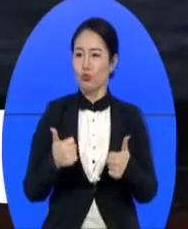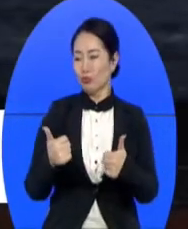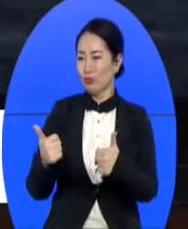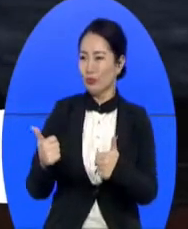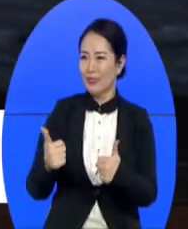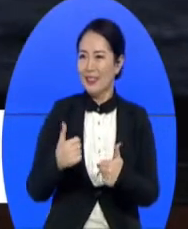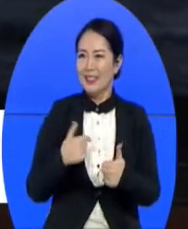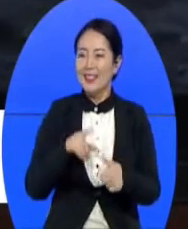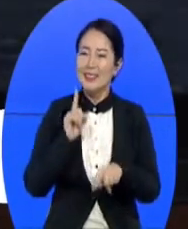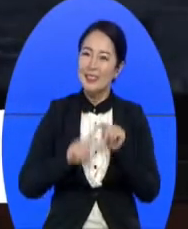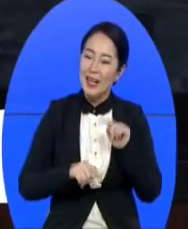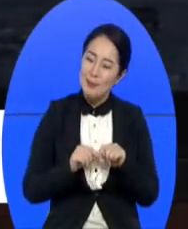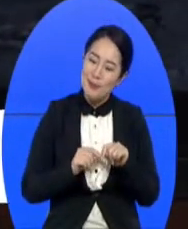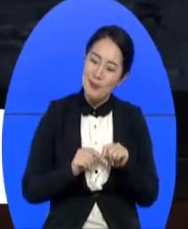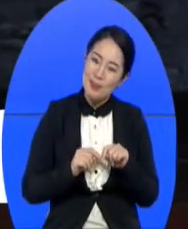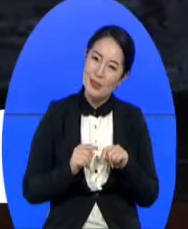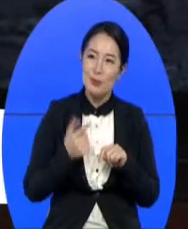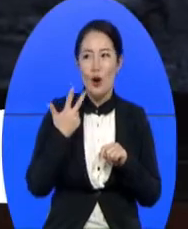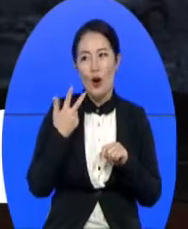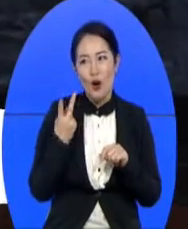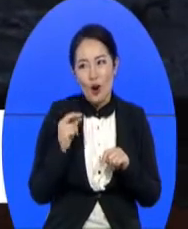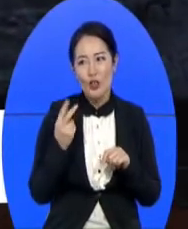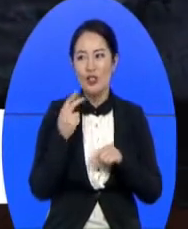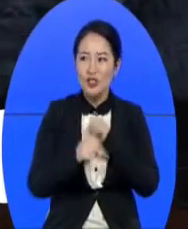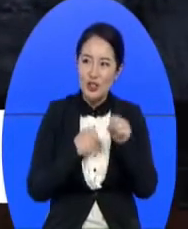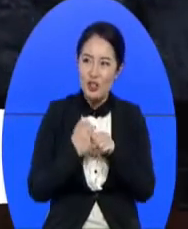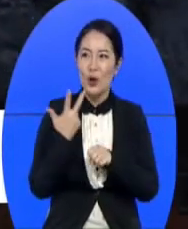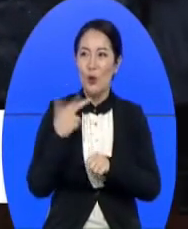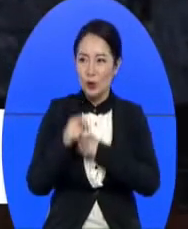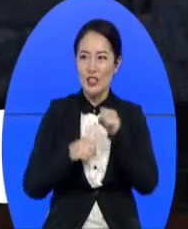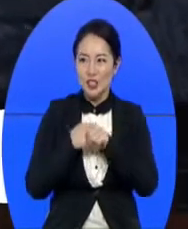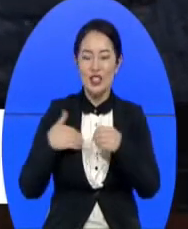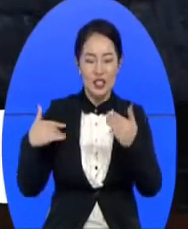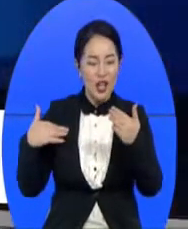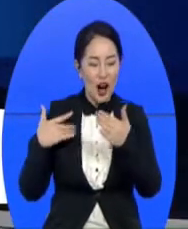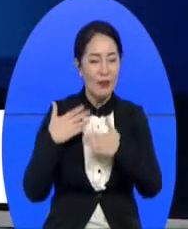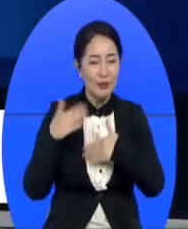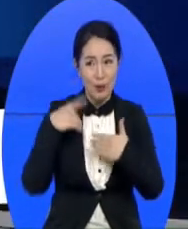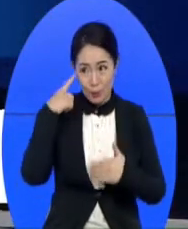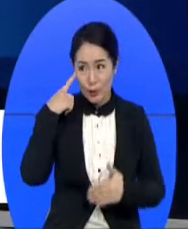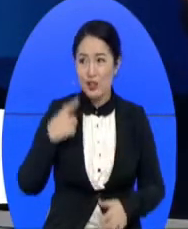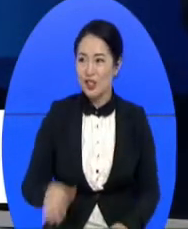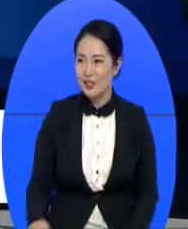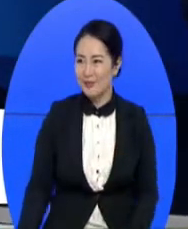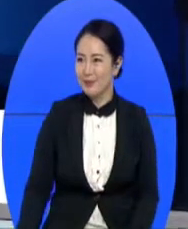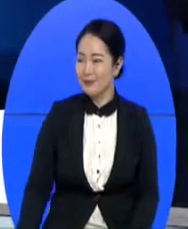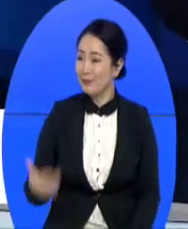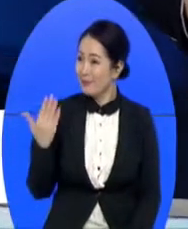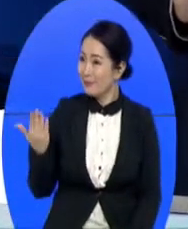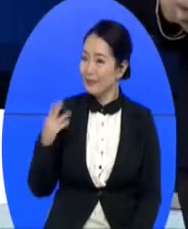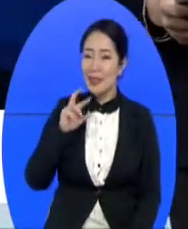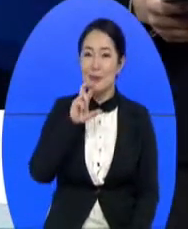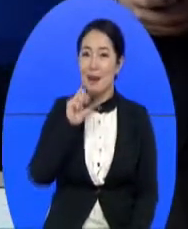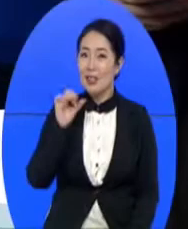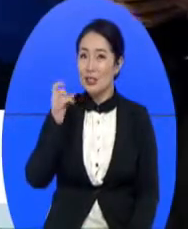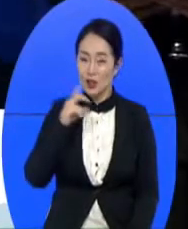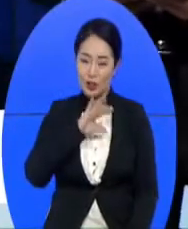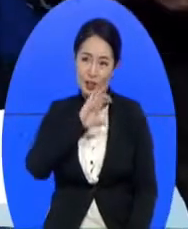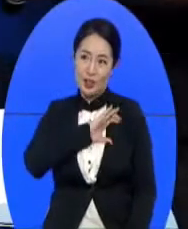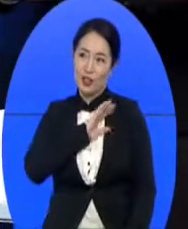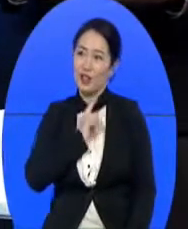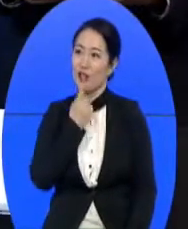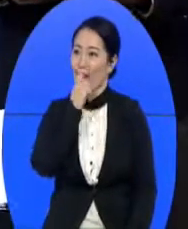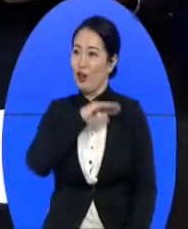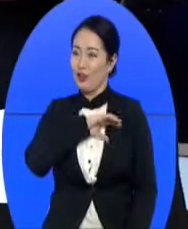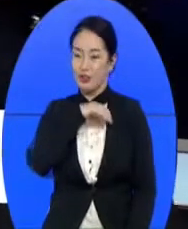нь ямар ч гэсэн одоо нэг 20 30 жил л одоо явнаа л гэж боддог. Баасан дорж байгаа сэтгэл ийм өөдрөг хүн ухраас